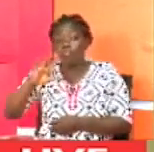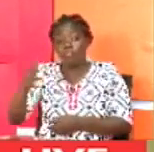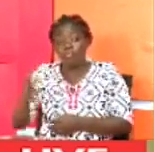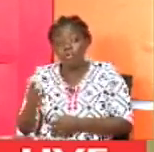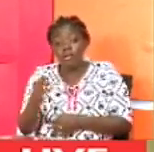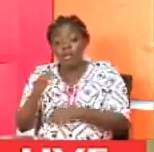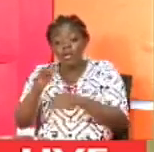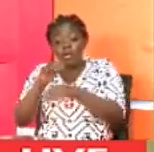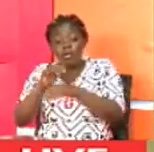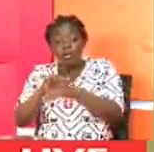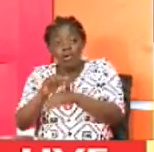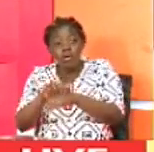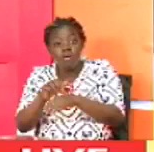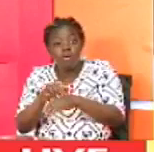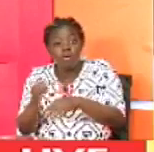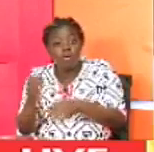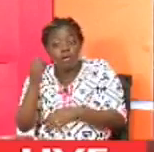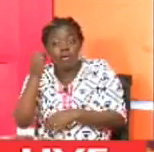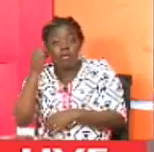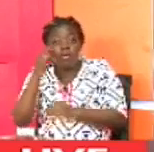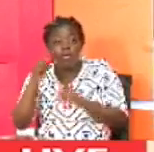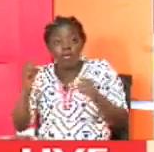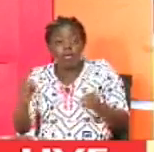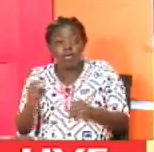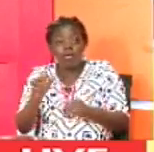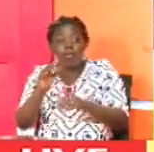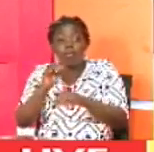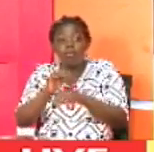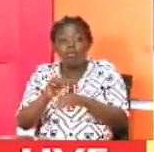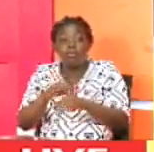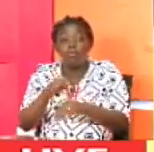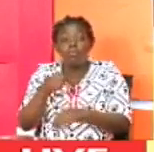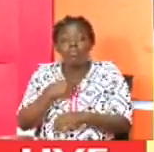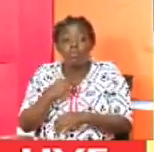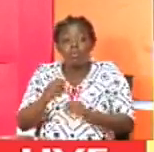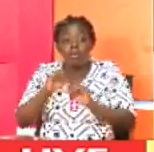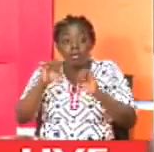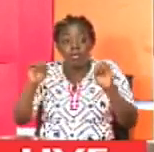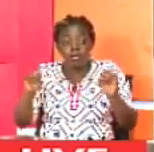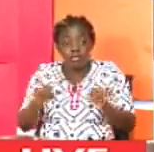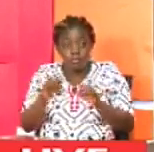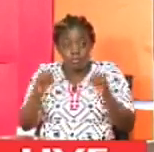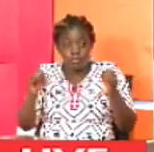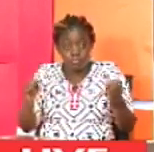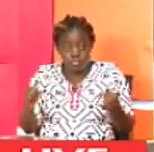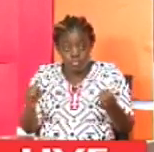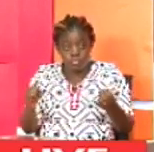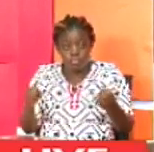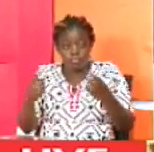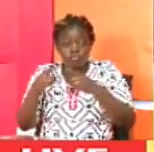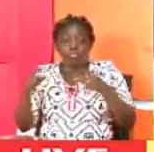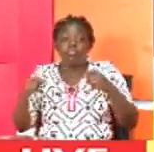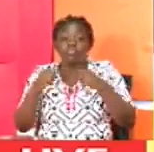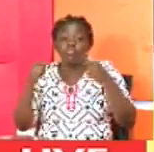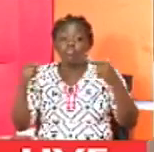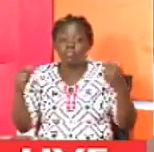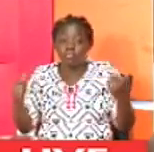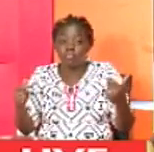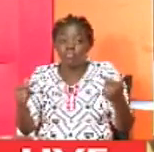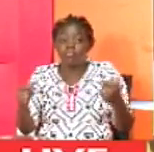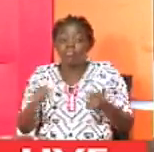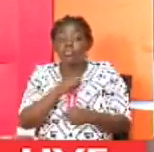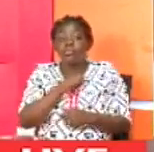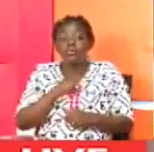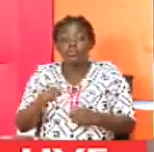tazuukuka. Musumba okumpita nze I try to wake him up. Musumba checking the face couldn't speak.